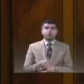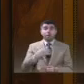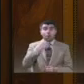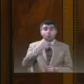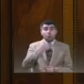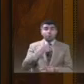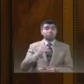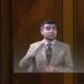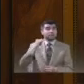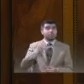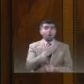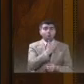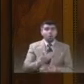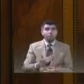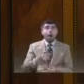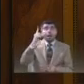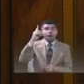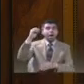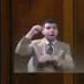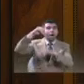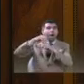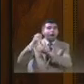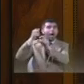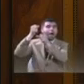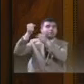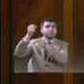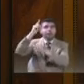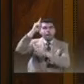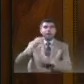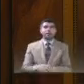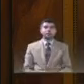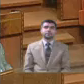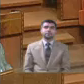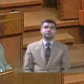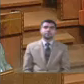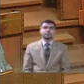تتمتع برحمة وبعطف الخالق.